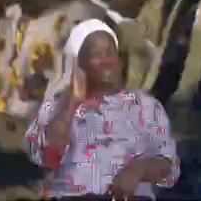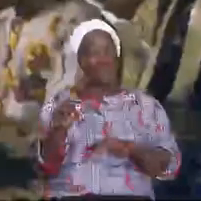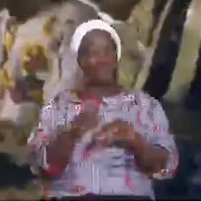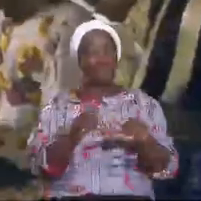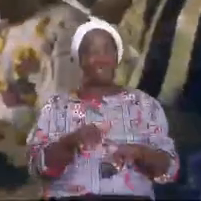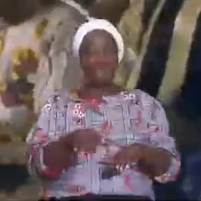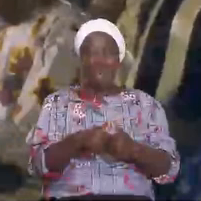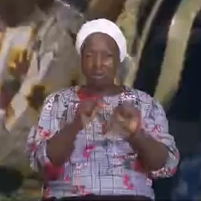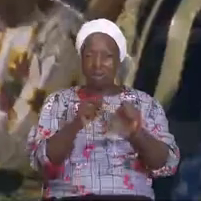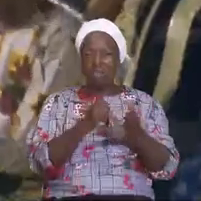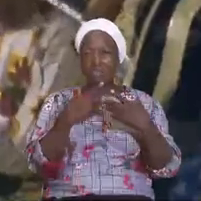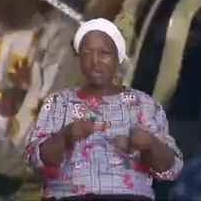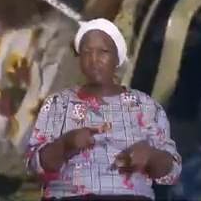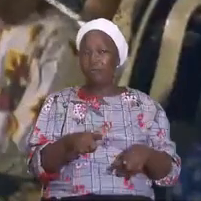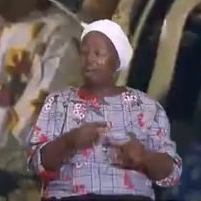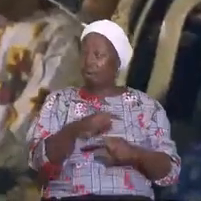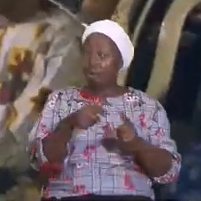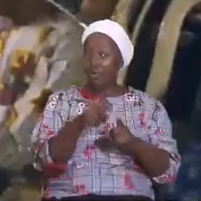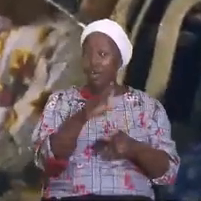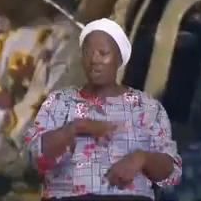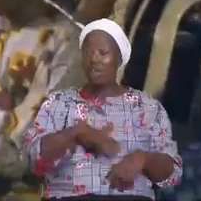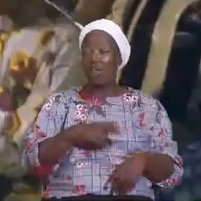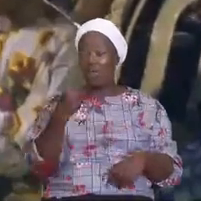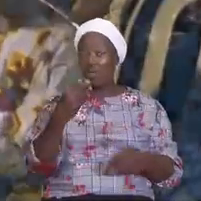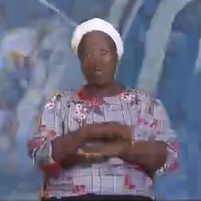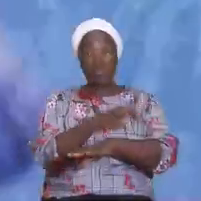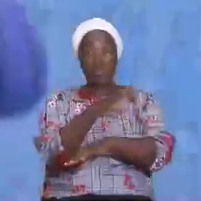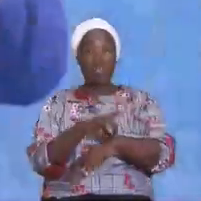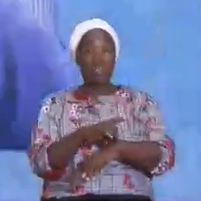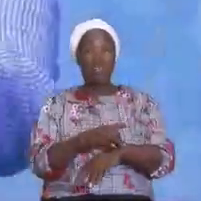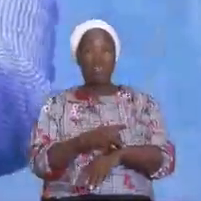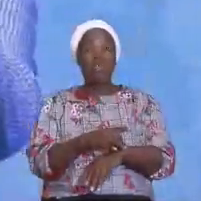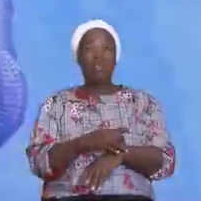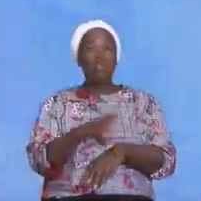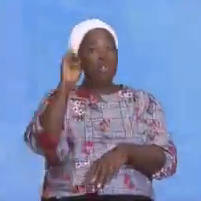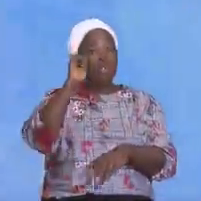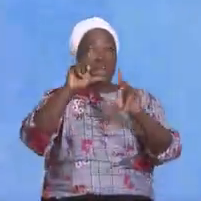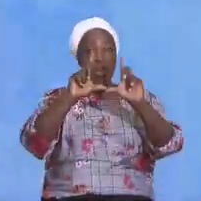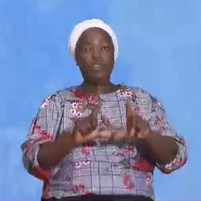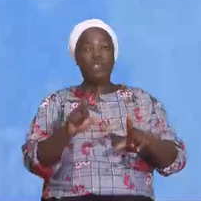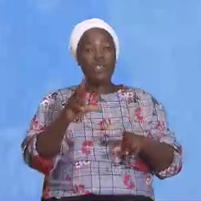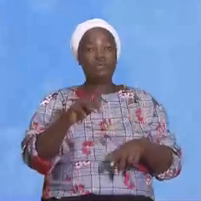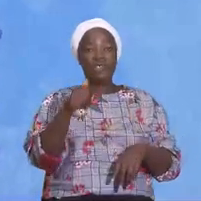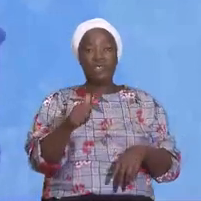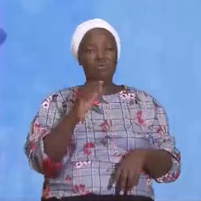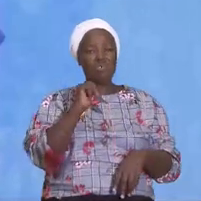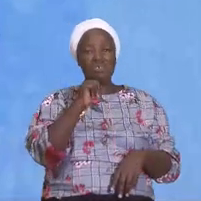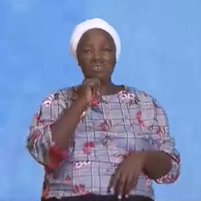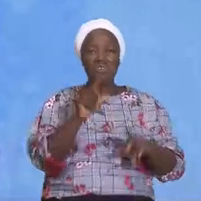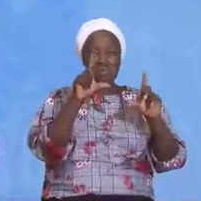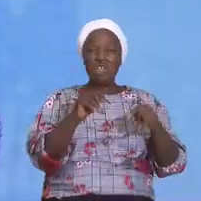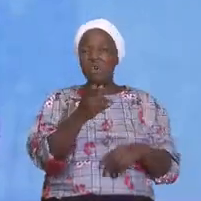Père. Et il en fera de plus grandes. Comment cela peut se passer? Quand Christ était sur la